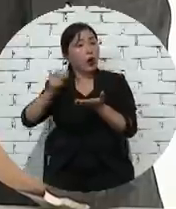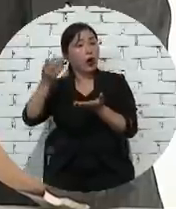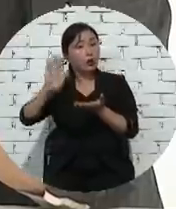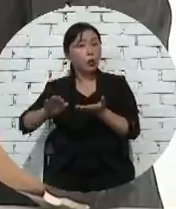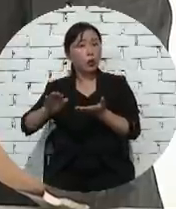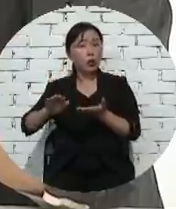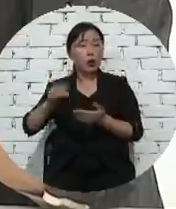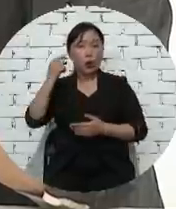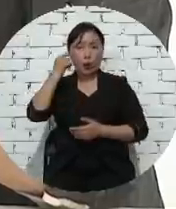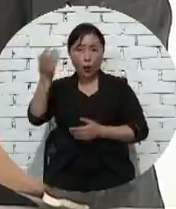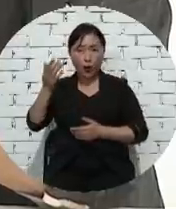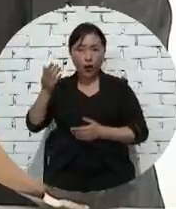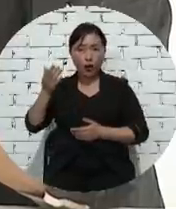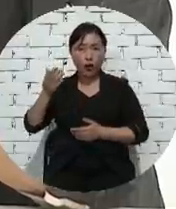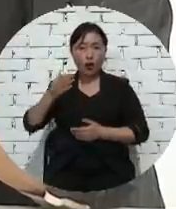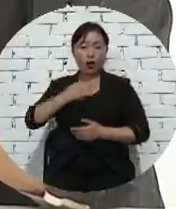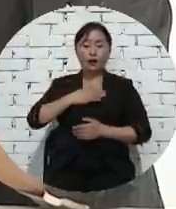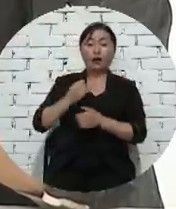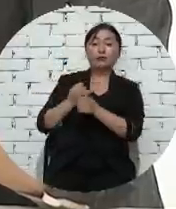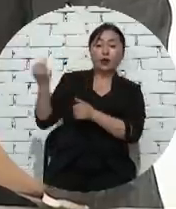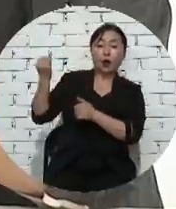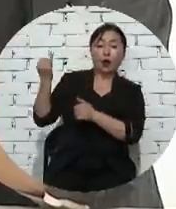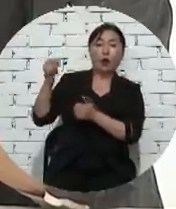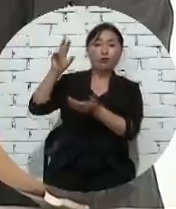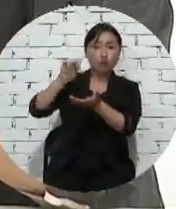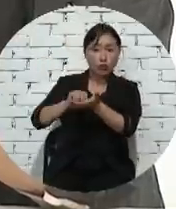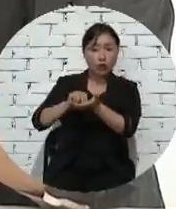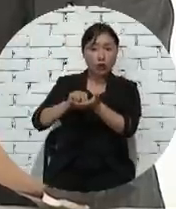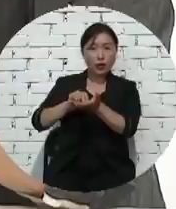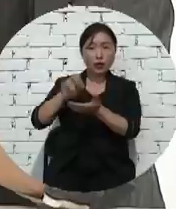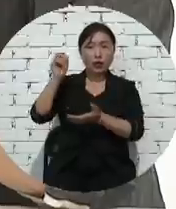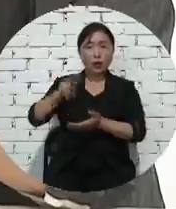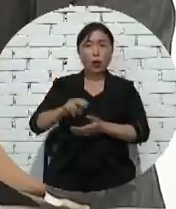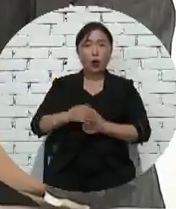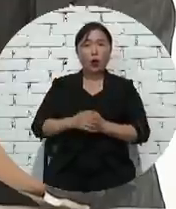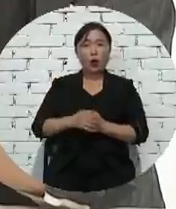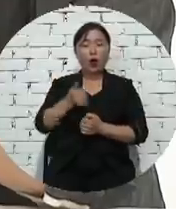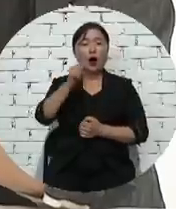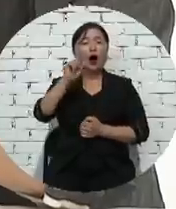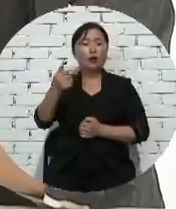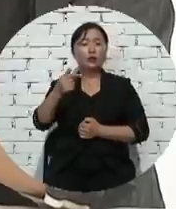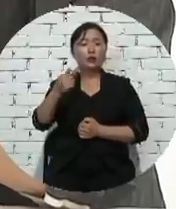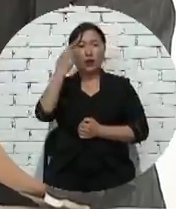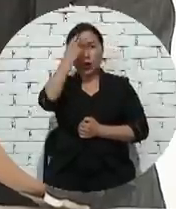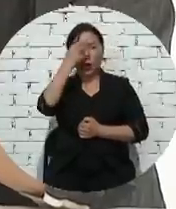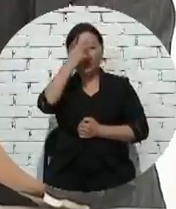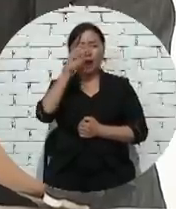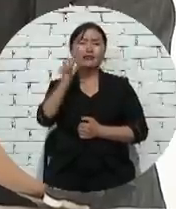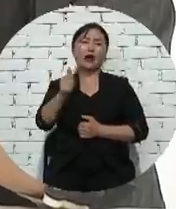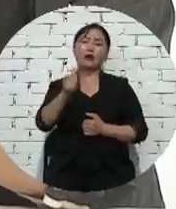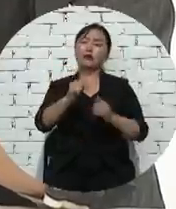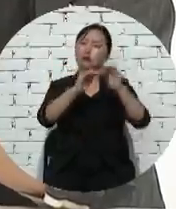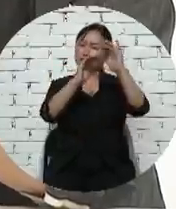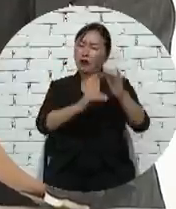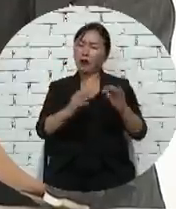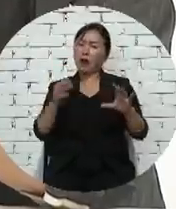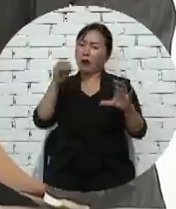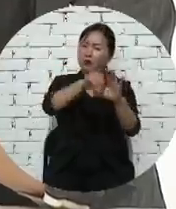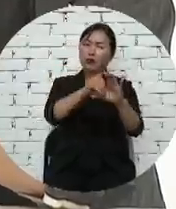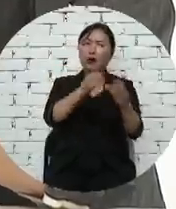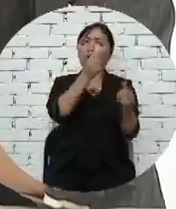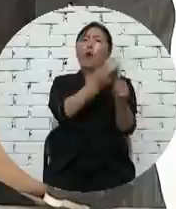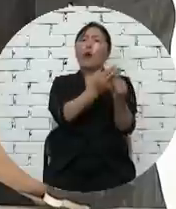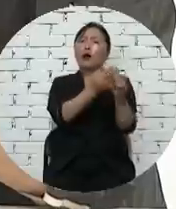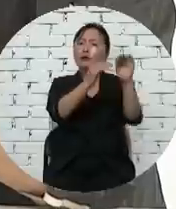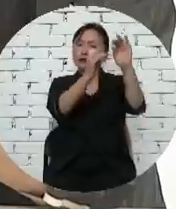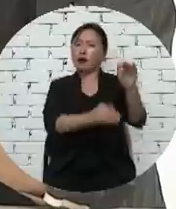왜 저희 그 처의 사건하고 또 한동훈 검사장 거를 한 고발장에 넣으며 아예 얘기가